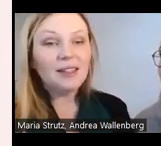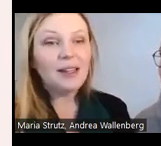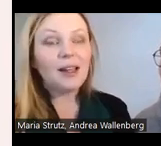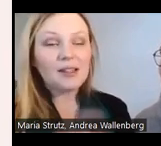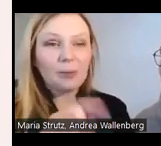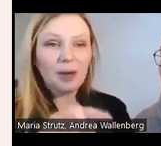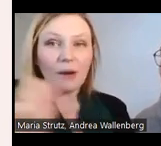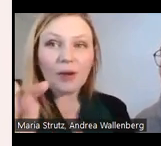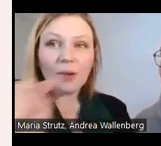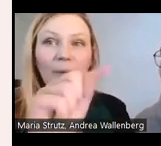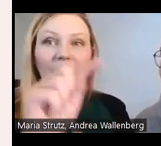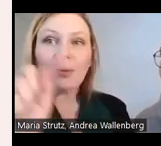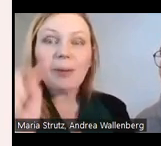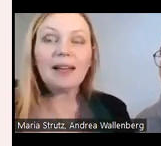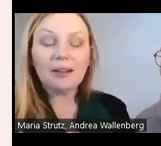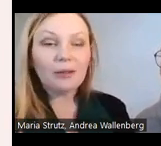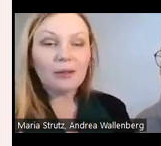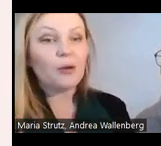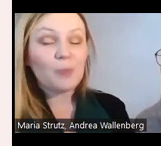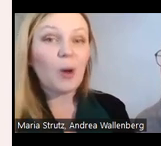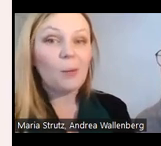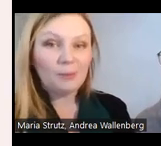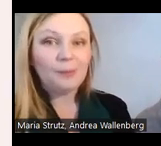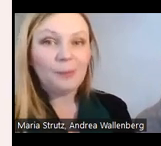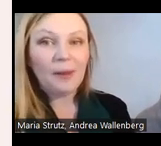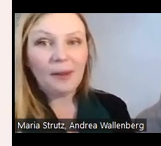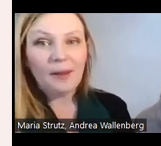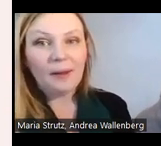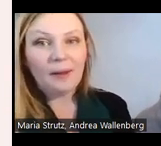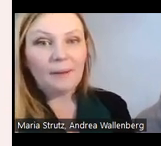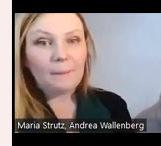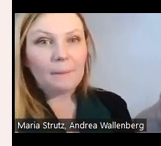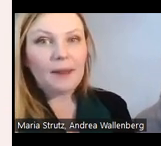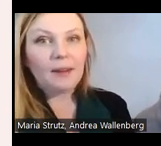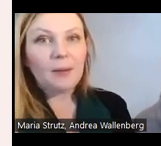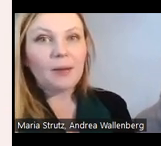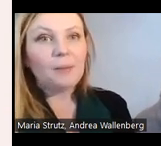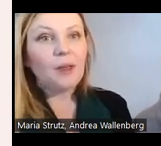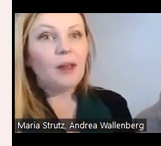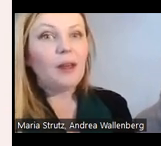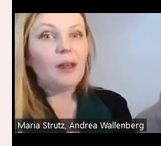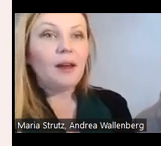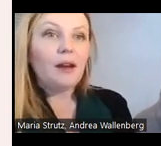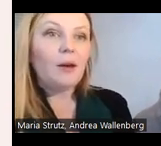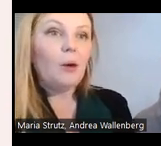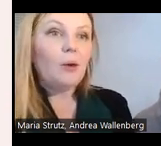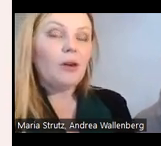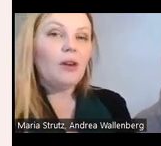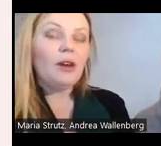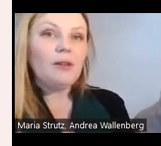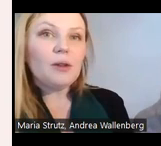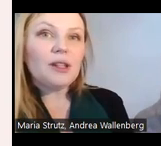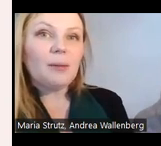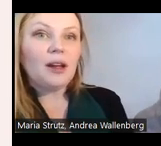vänta så man kan gå fram och peka på bilder för att språka om. Precis. Jajamän.